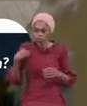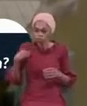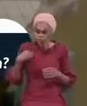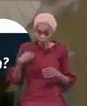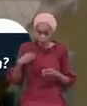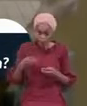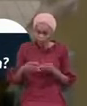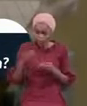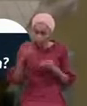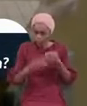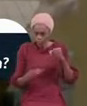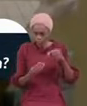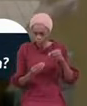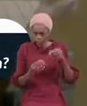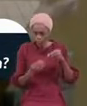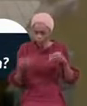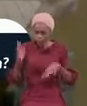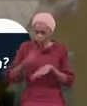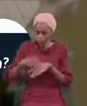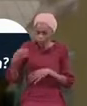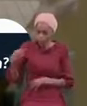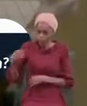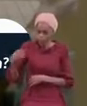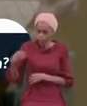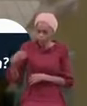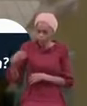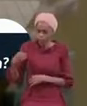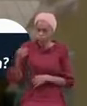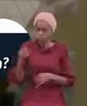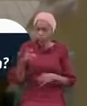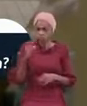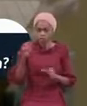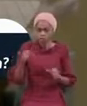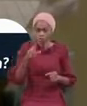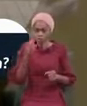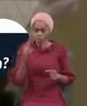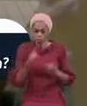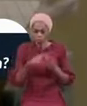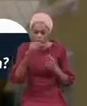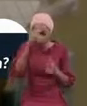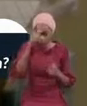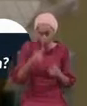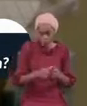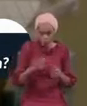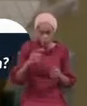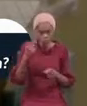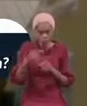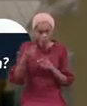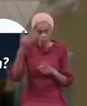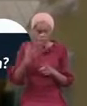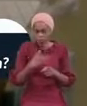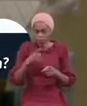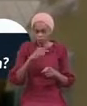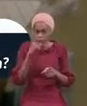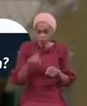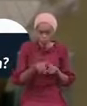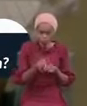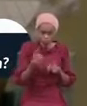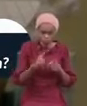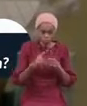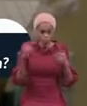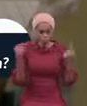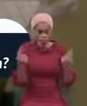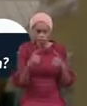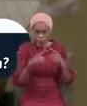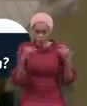peut permettre quelqu'un là pour nous permettre oui volonté